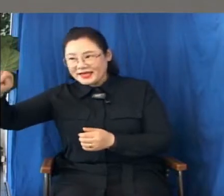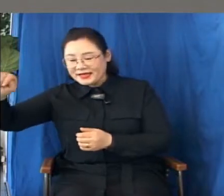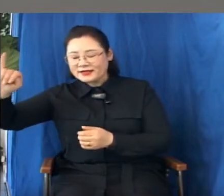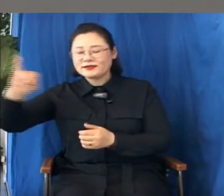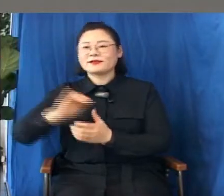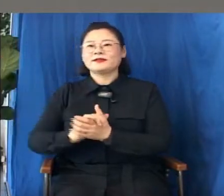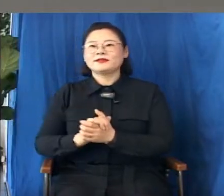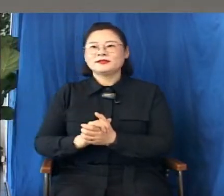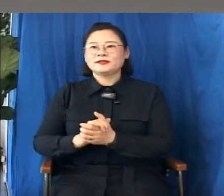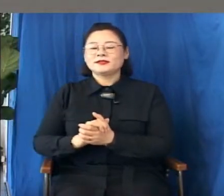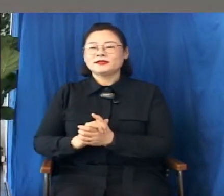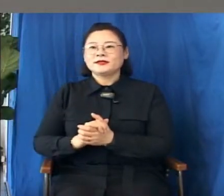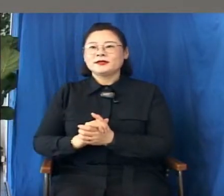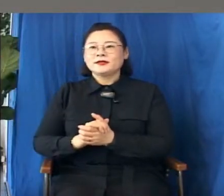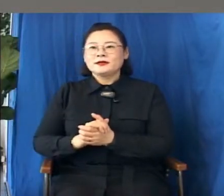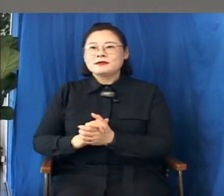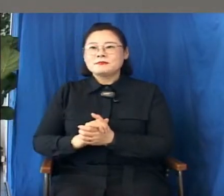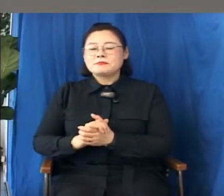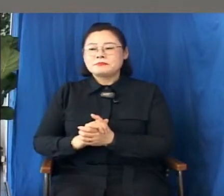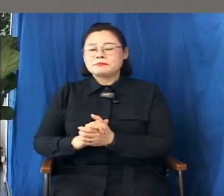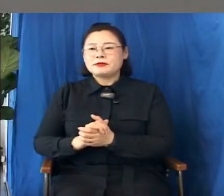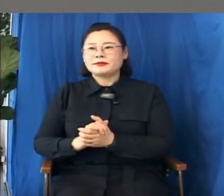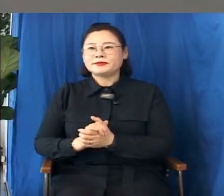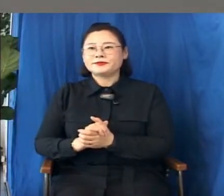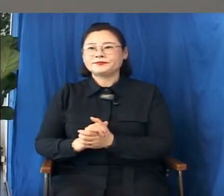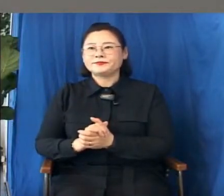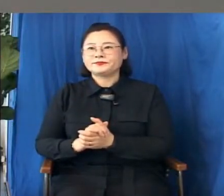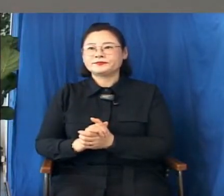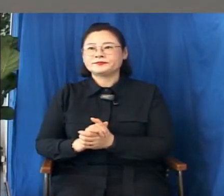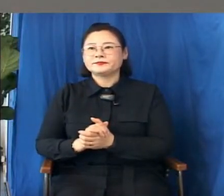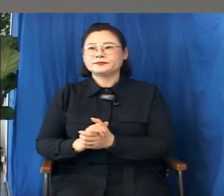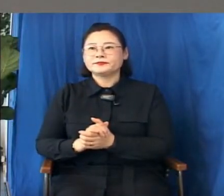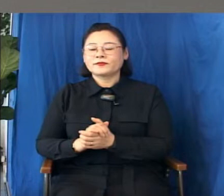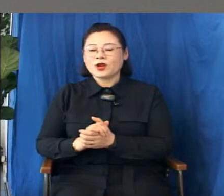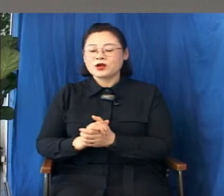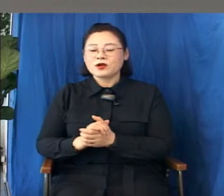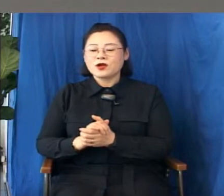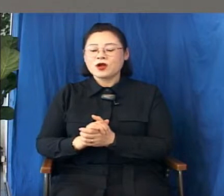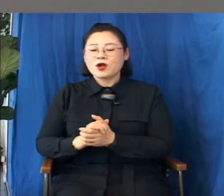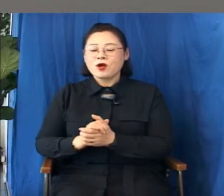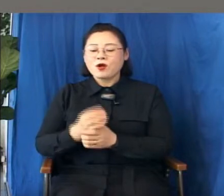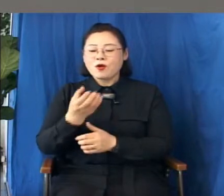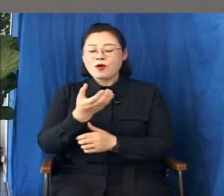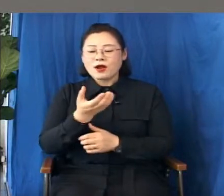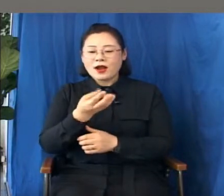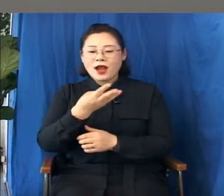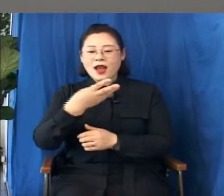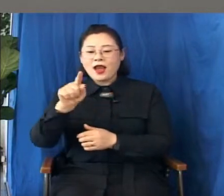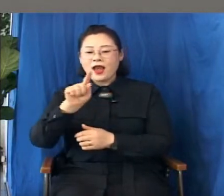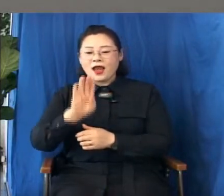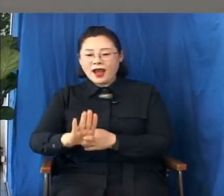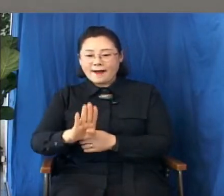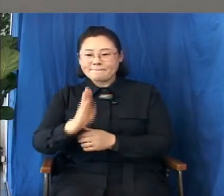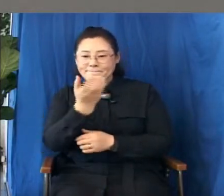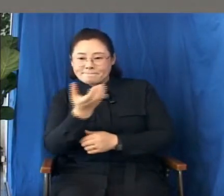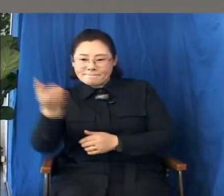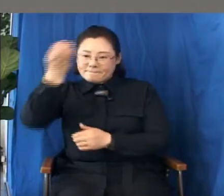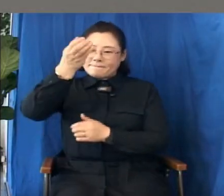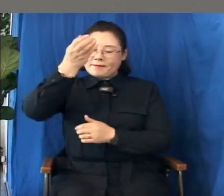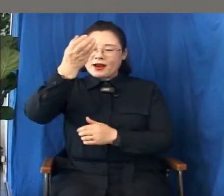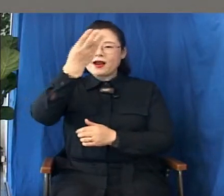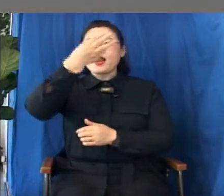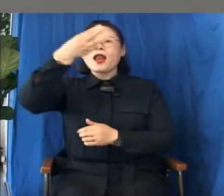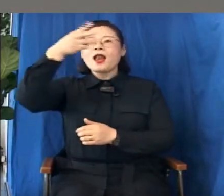랍비는 그렇게 높지는 않은 거죠. 그것보다 훨씬 더 조금 더 높인